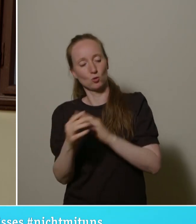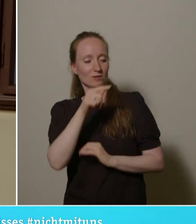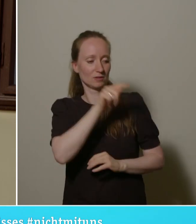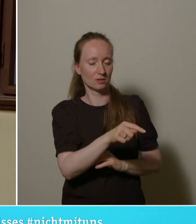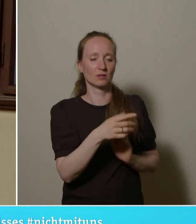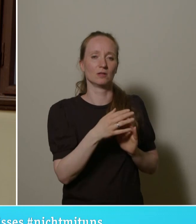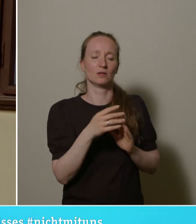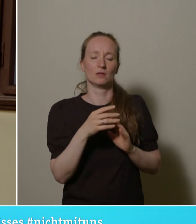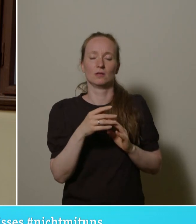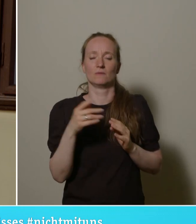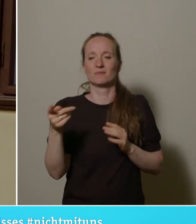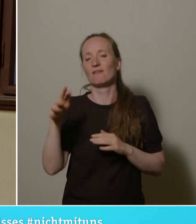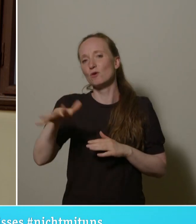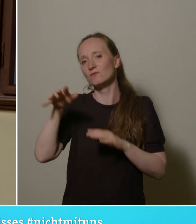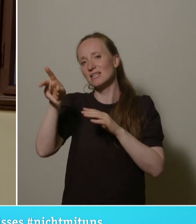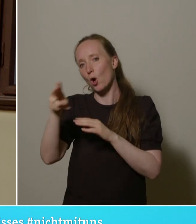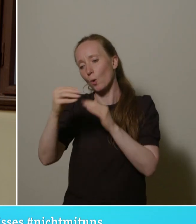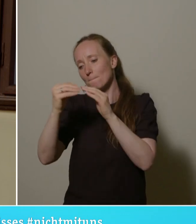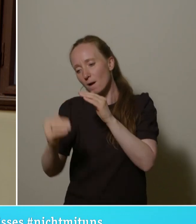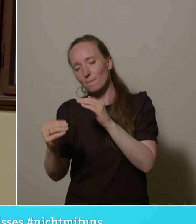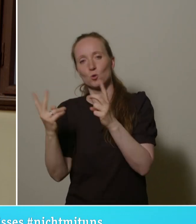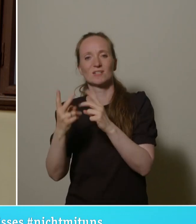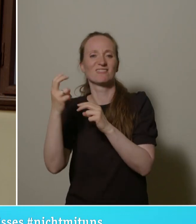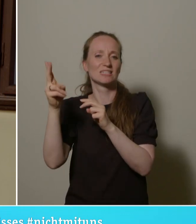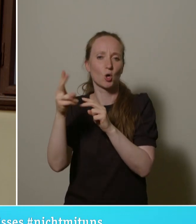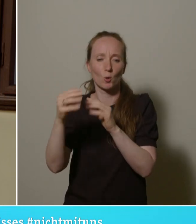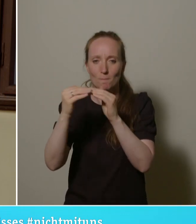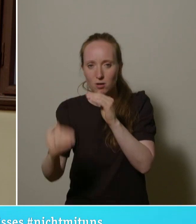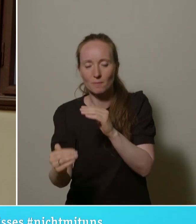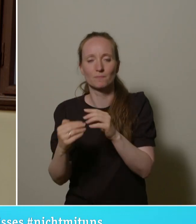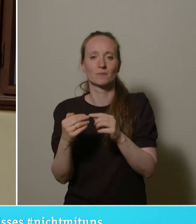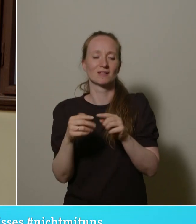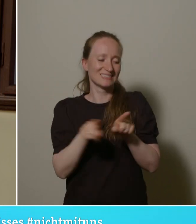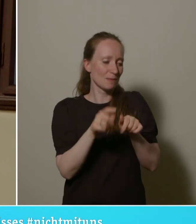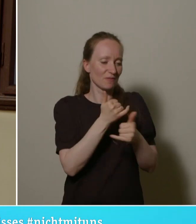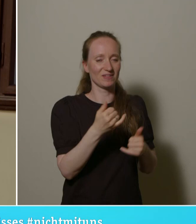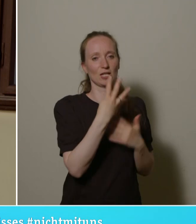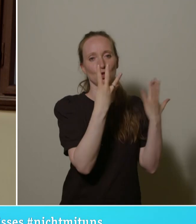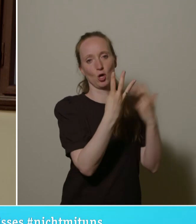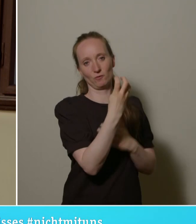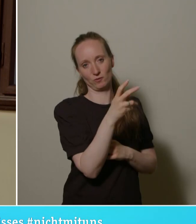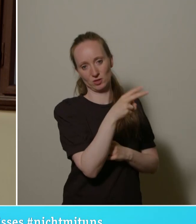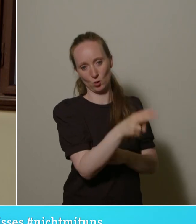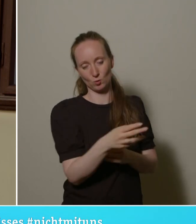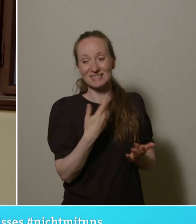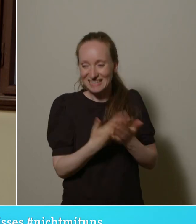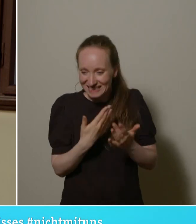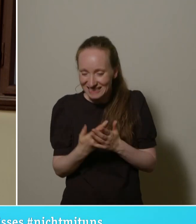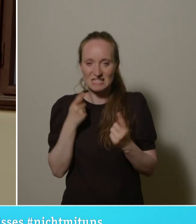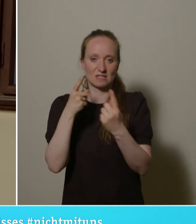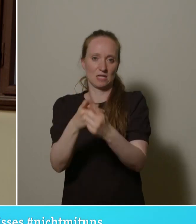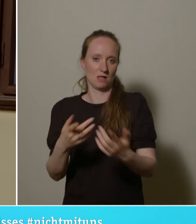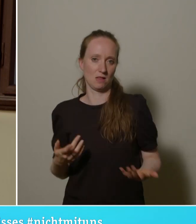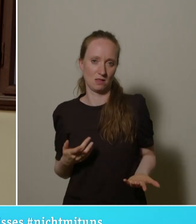oder 20 Euro, wie viel auch immer, enthalten ist wie beim 49-Euro-Ticket. Darum geht es doch. Und es wäre